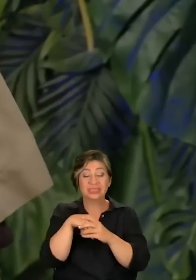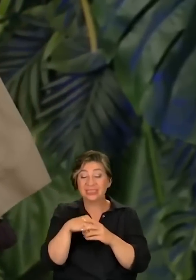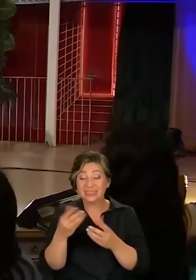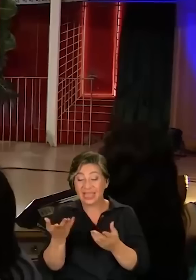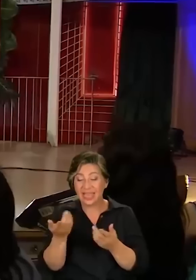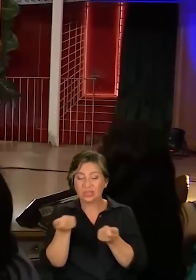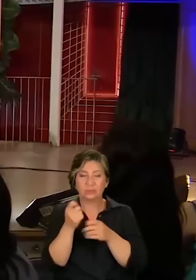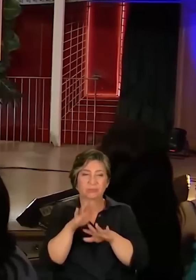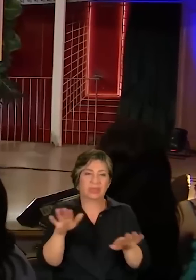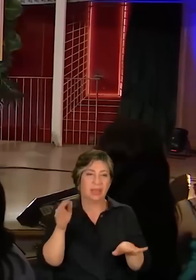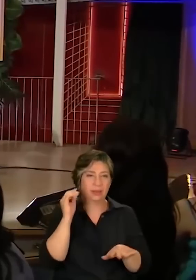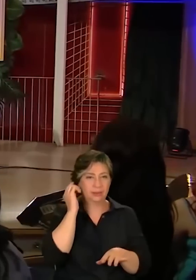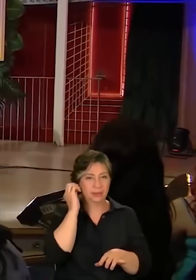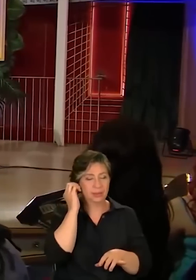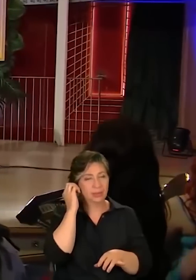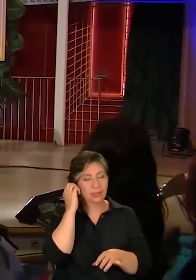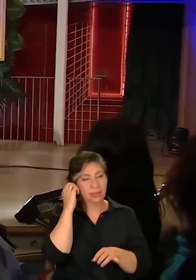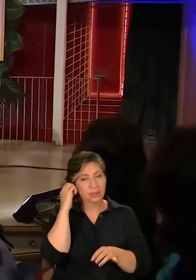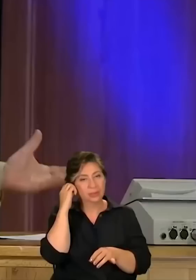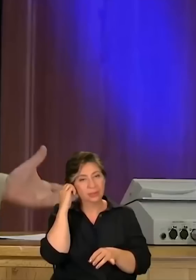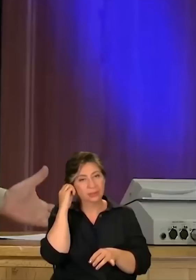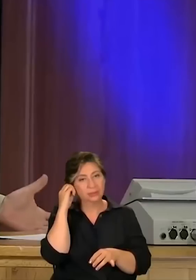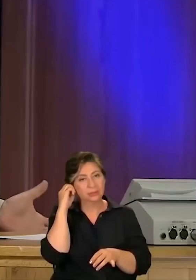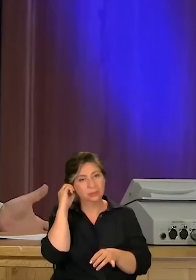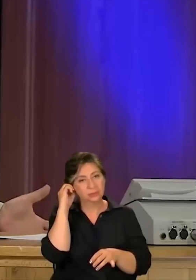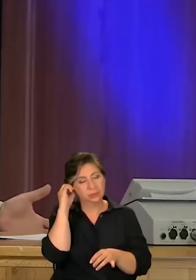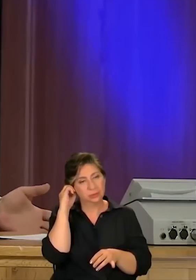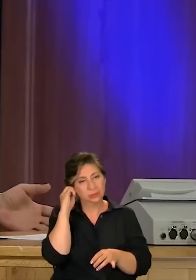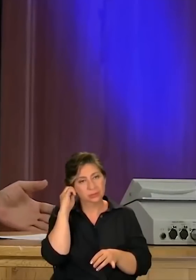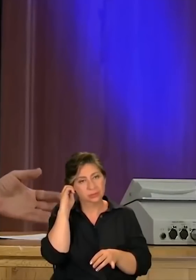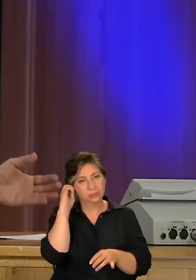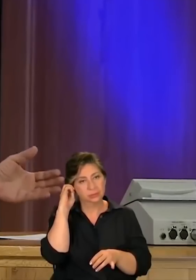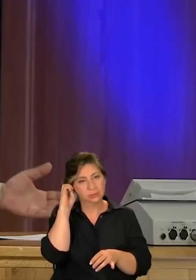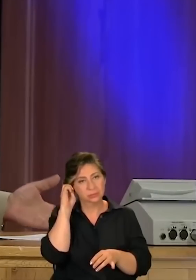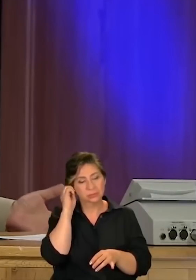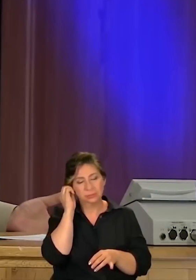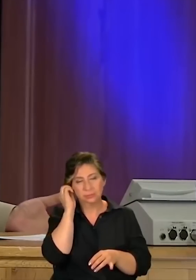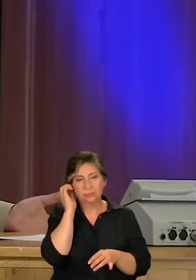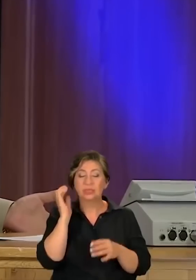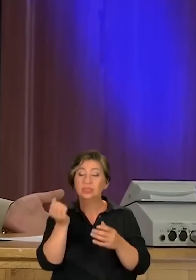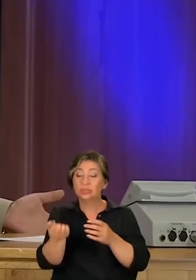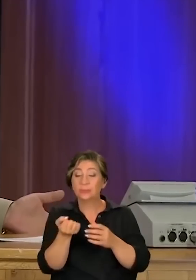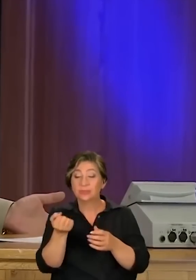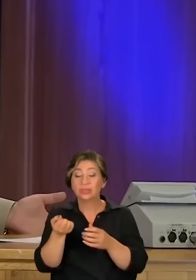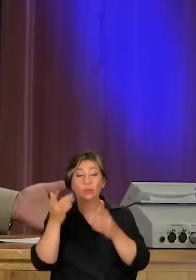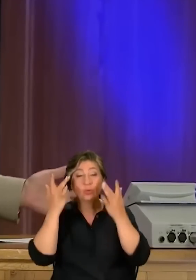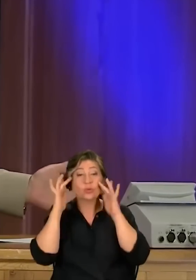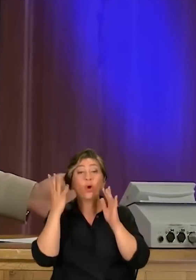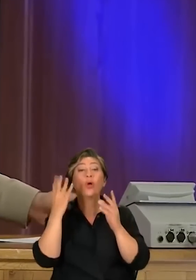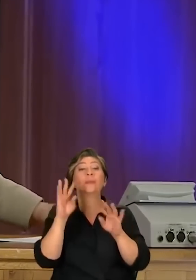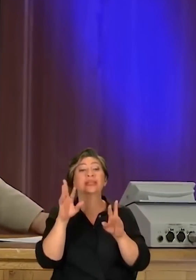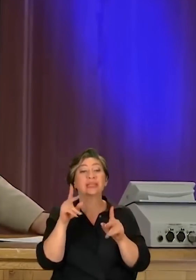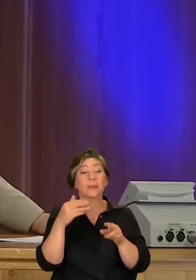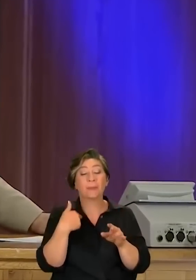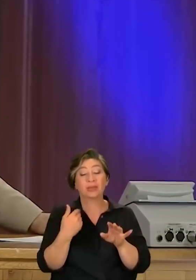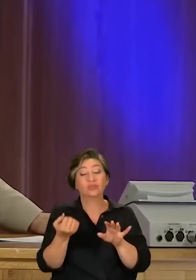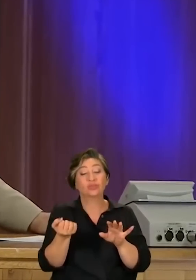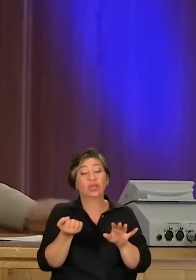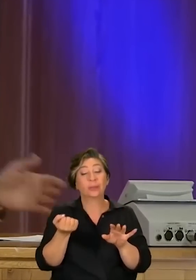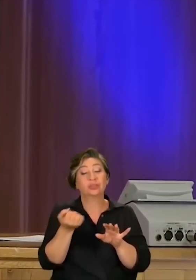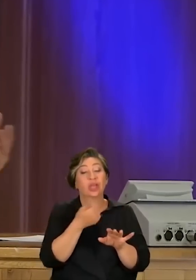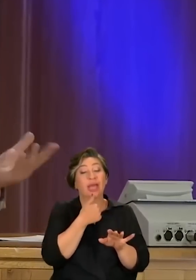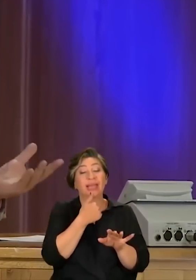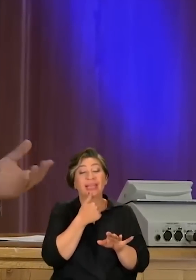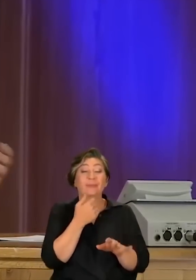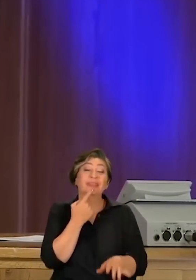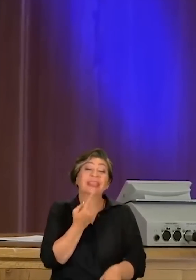işlevi sona erer. Çekmece kültürü olmadığı gibi ben size dönüp dersem ki ben çekmece